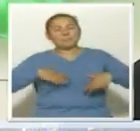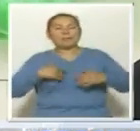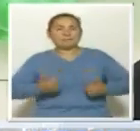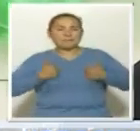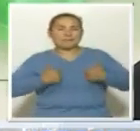страны